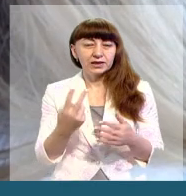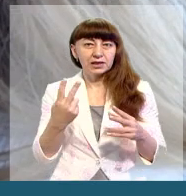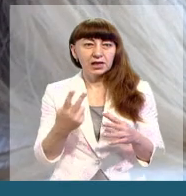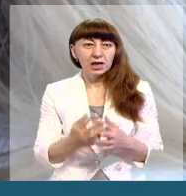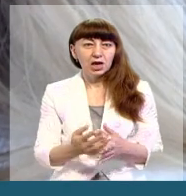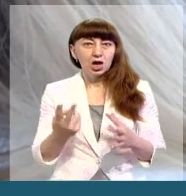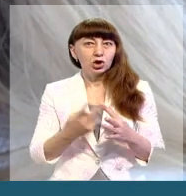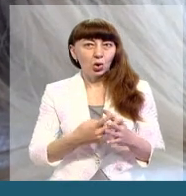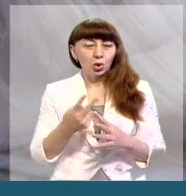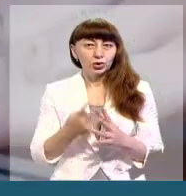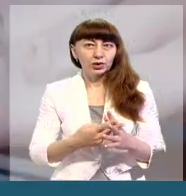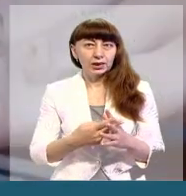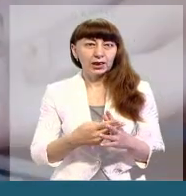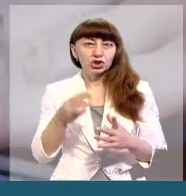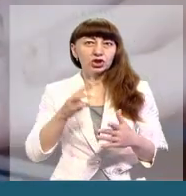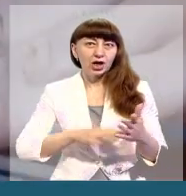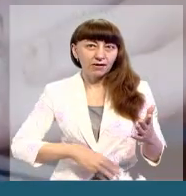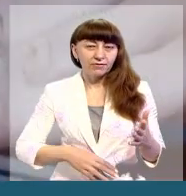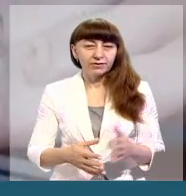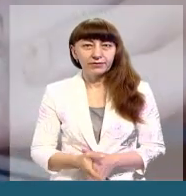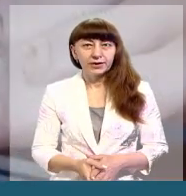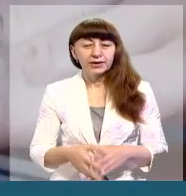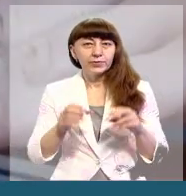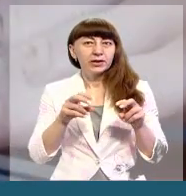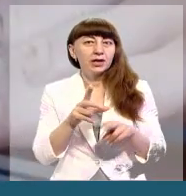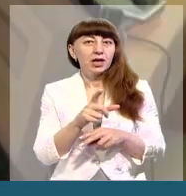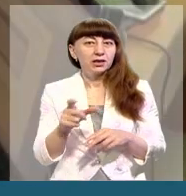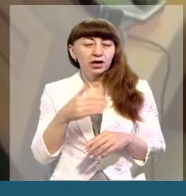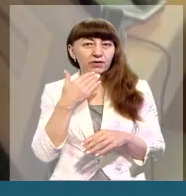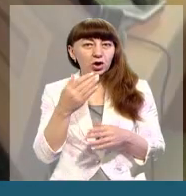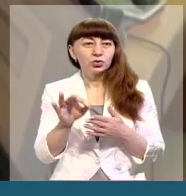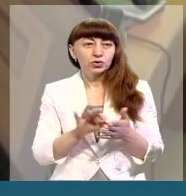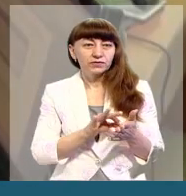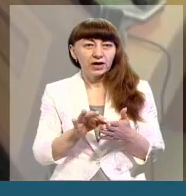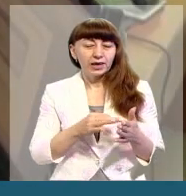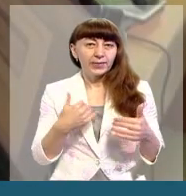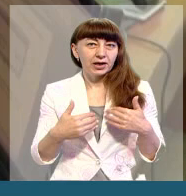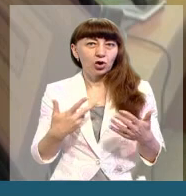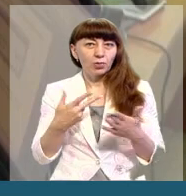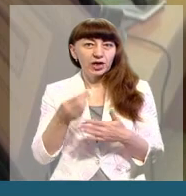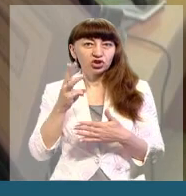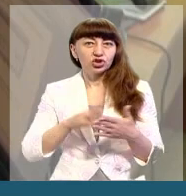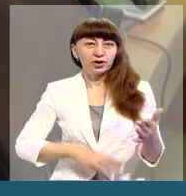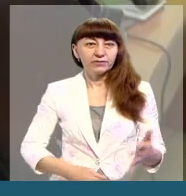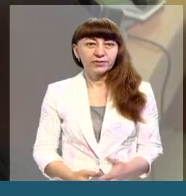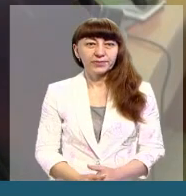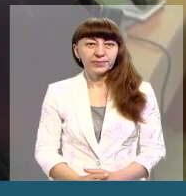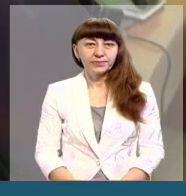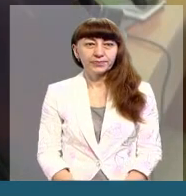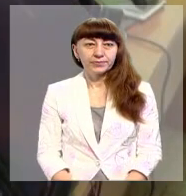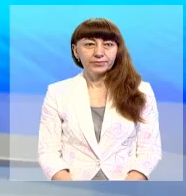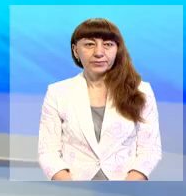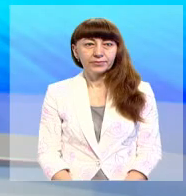бар. Мамандар айыппұлдарды уақытылы төлеуді тағы бір мәрте ескертеді. Ирина Новицкая, Алекс Итник, Қостанай телеарнасы.